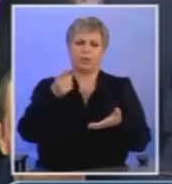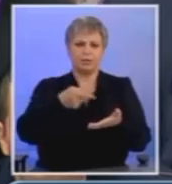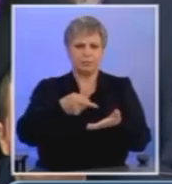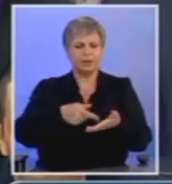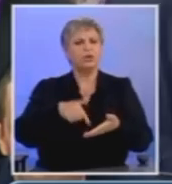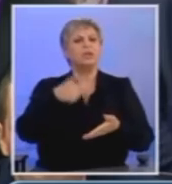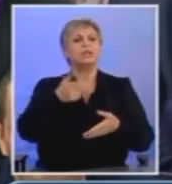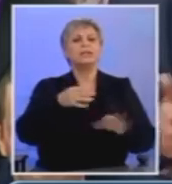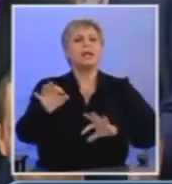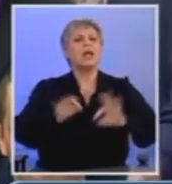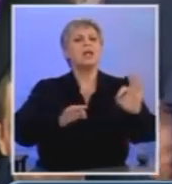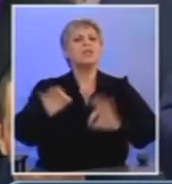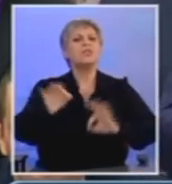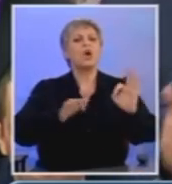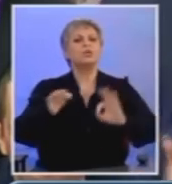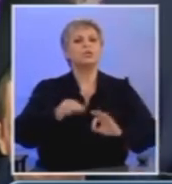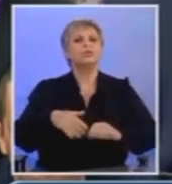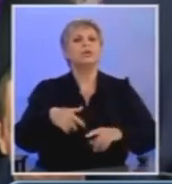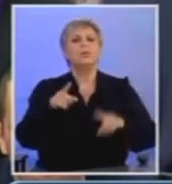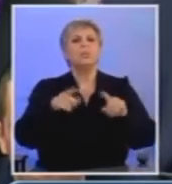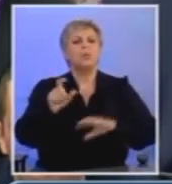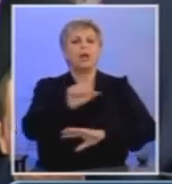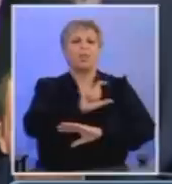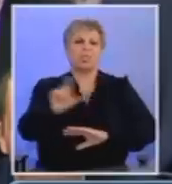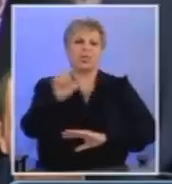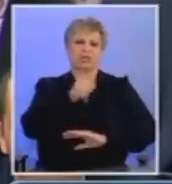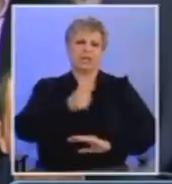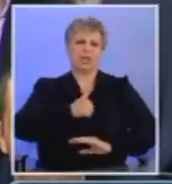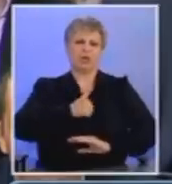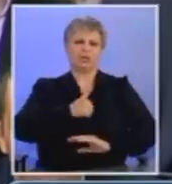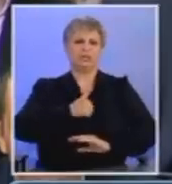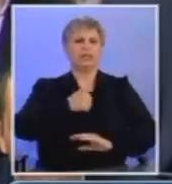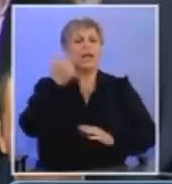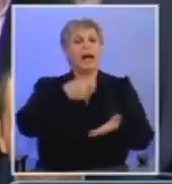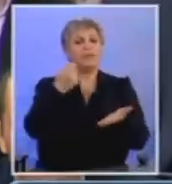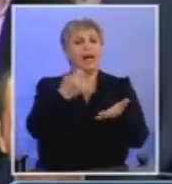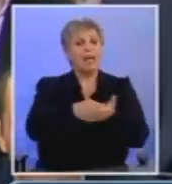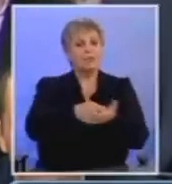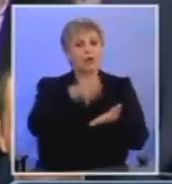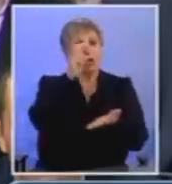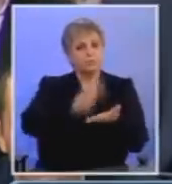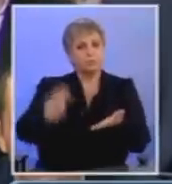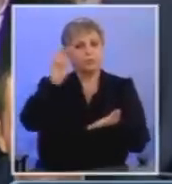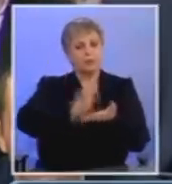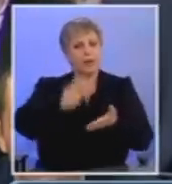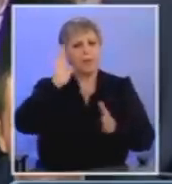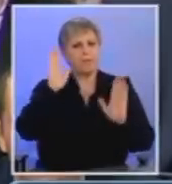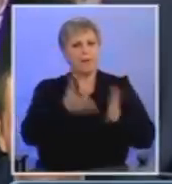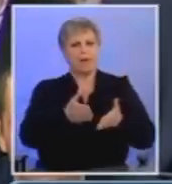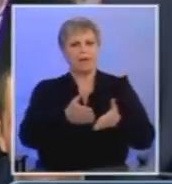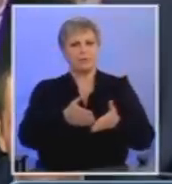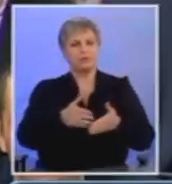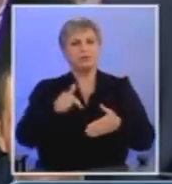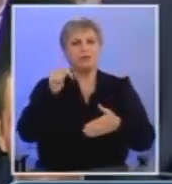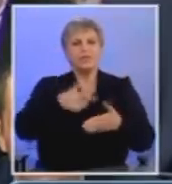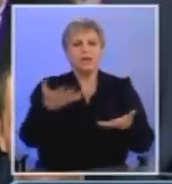των ιδιοκτητών κάποιων διαμερισμάτων που παίρνουν ενοίκια, δεν υπάρχει πιο υγιής επένδυση από το να επενδύεις στην πατρίδα σου, σε